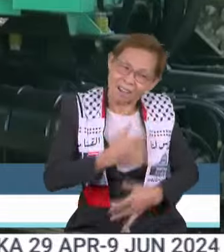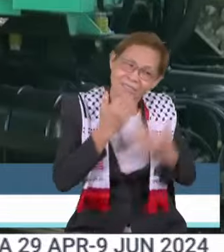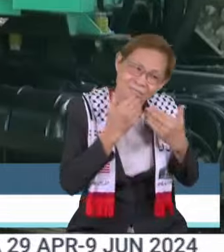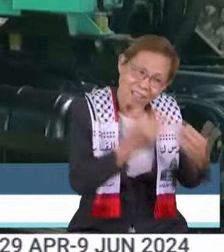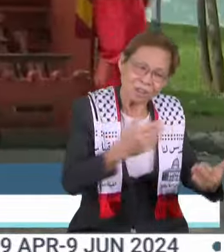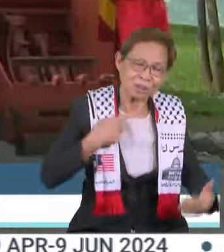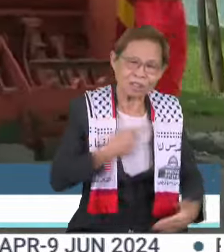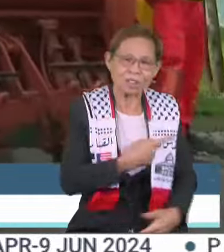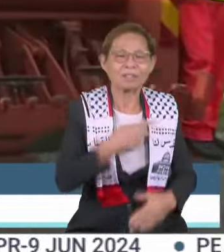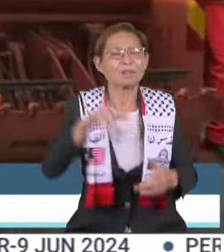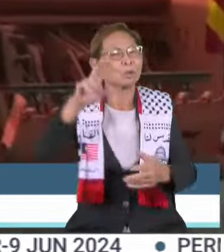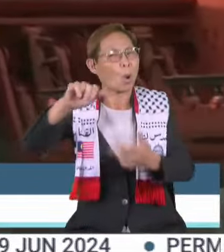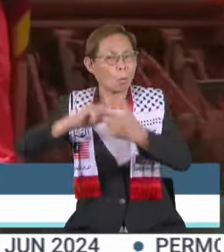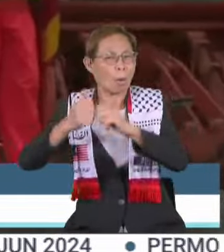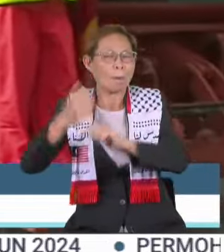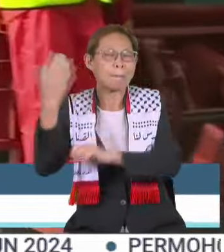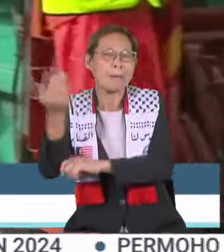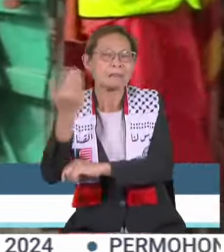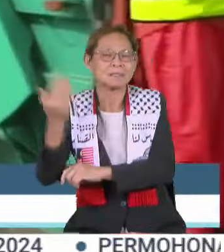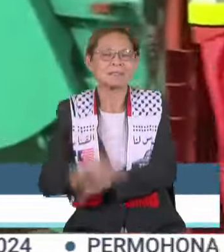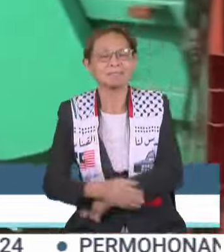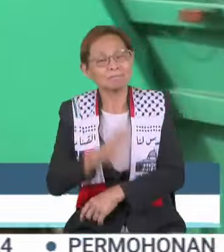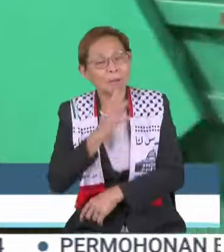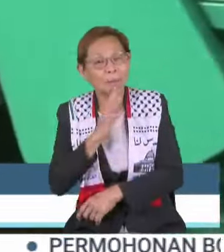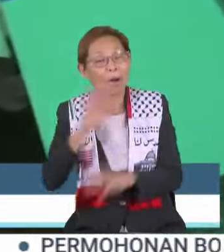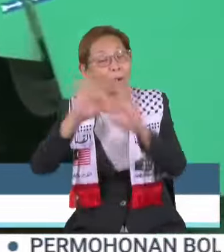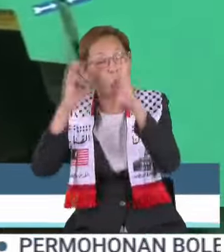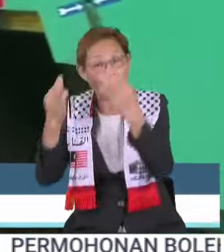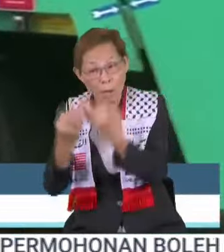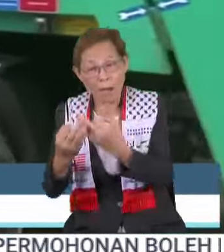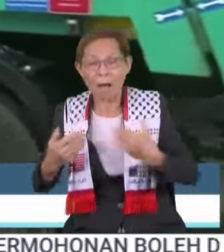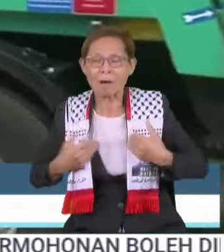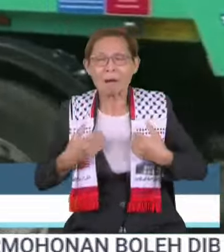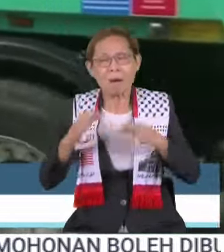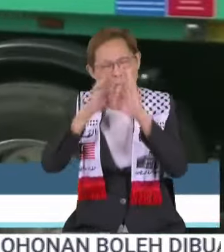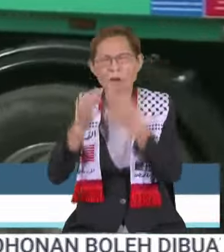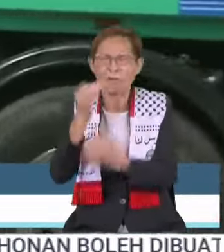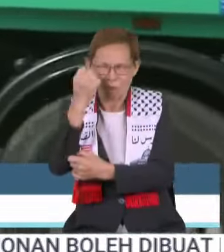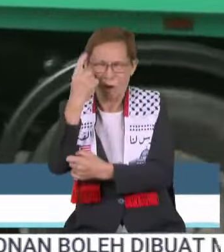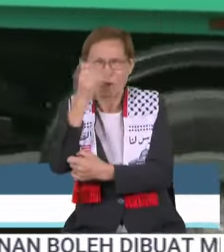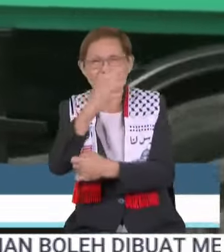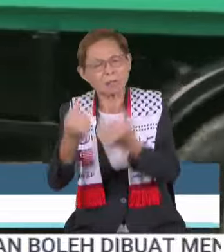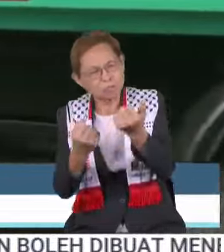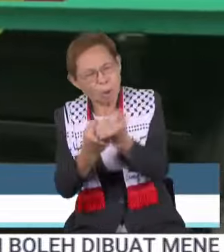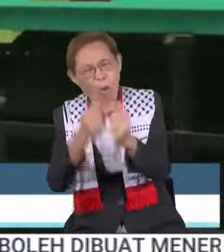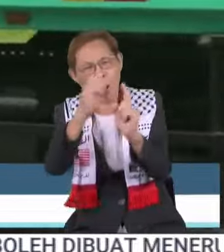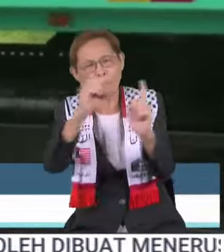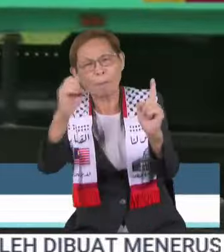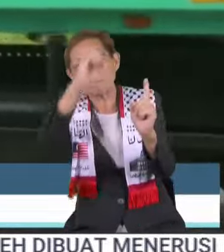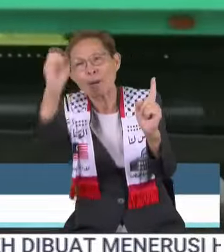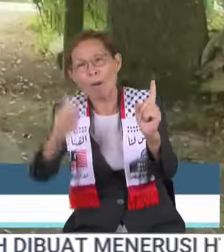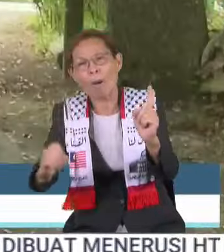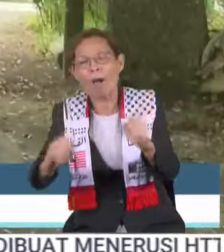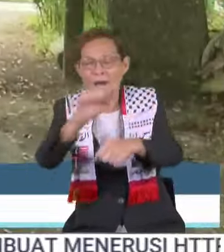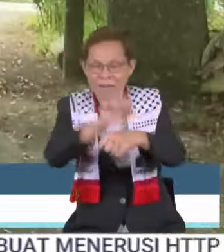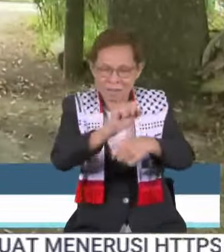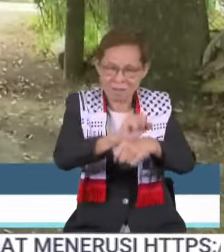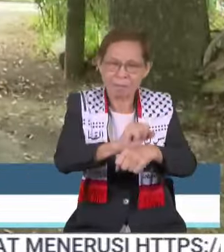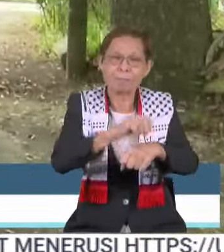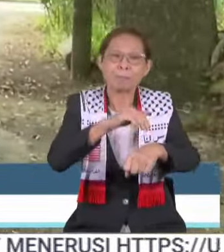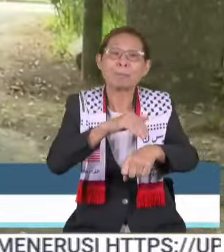semua biasa. Ujar beliau lagi, keluarganya turut memahami, malah memberi sokongan penuh kepadanya bekerja